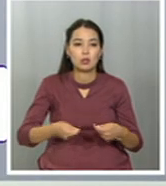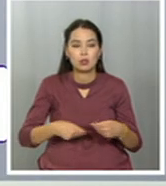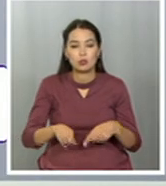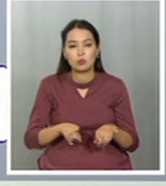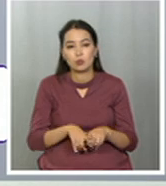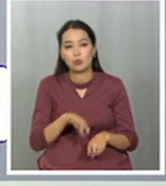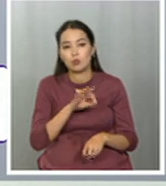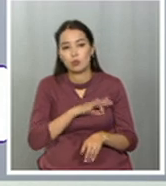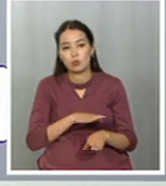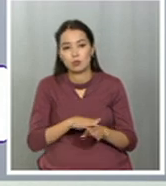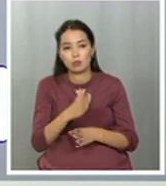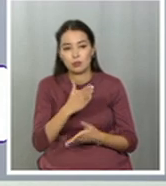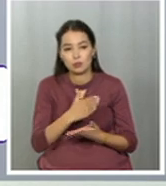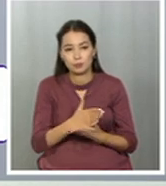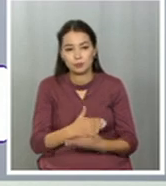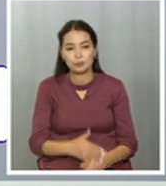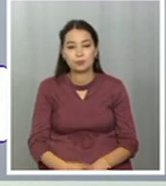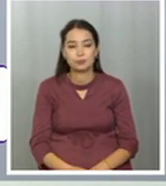қолданылады.